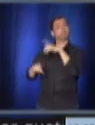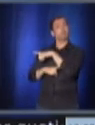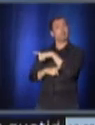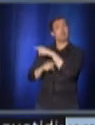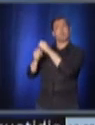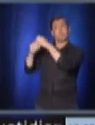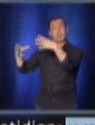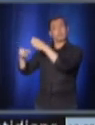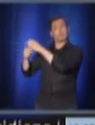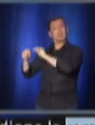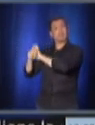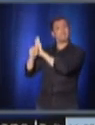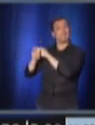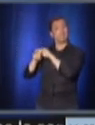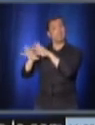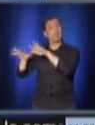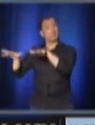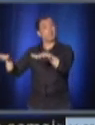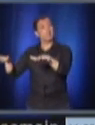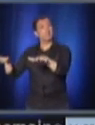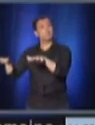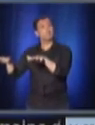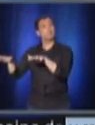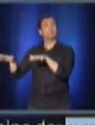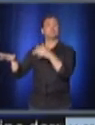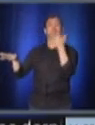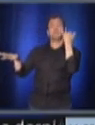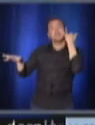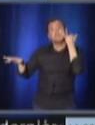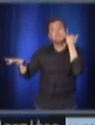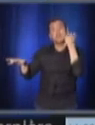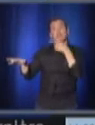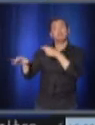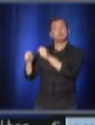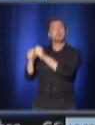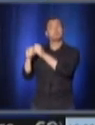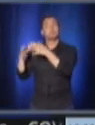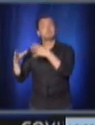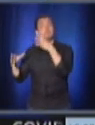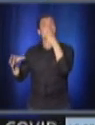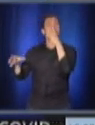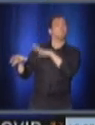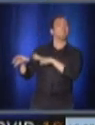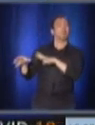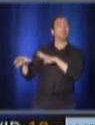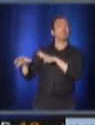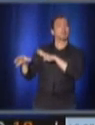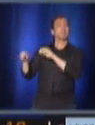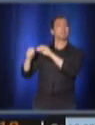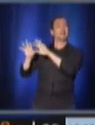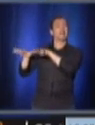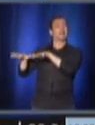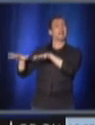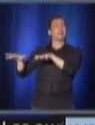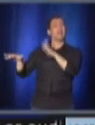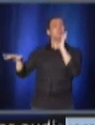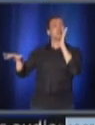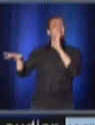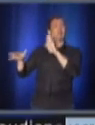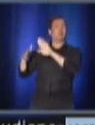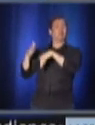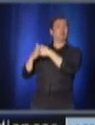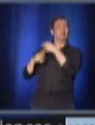comprendre ce qui arrive dans certains États américains. Il ne fait aucun doute qu'un petit